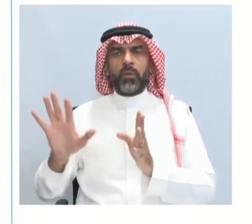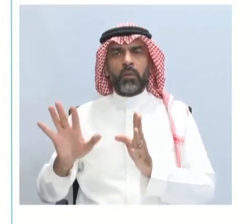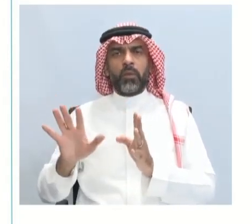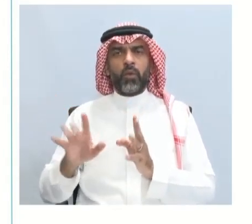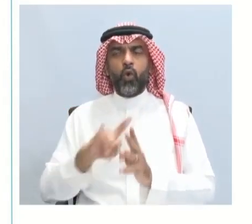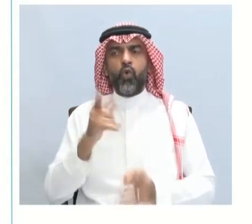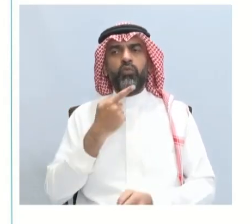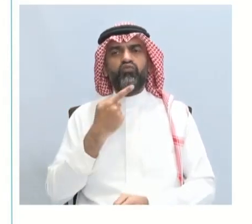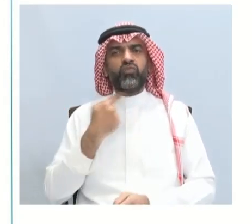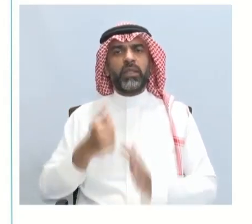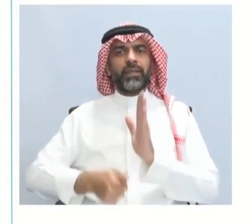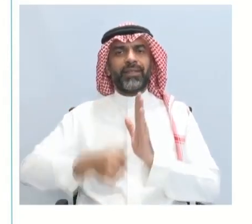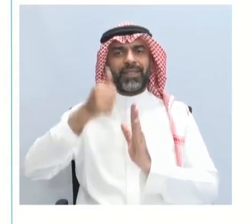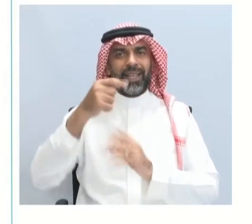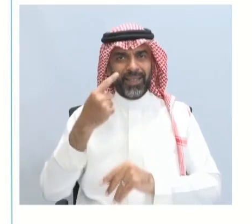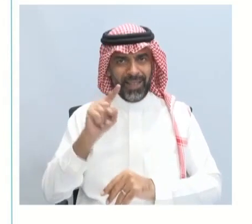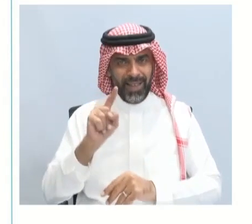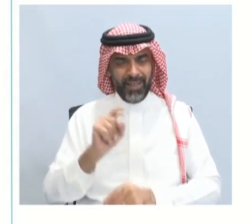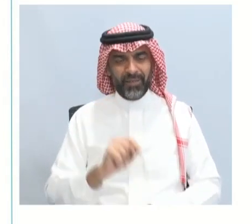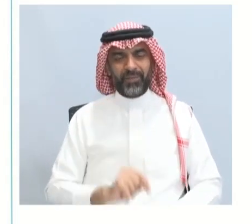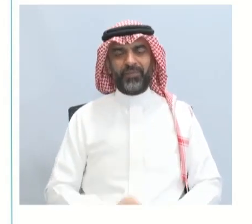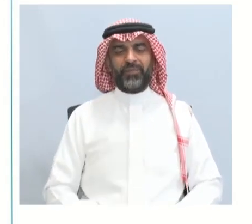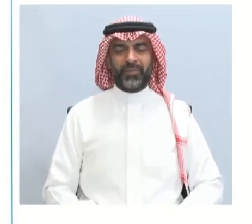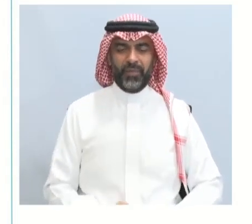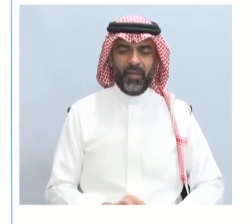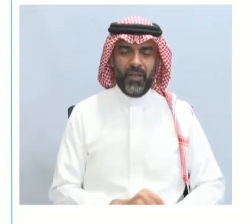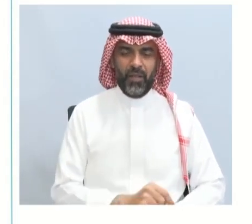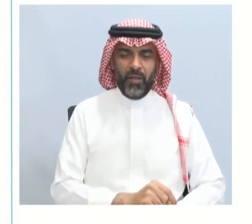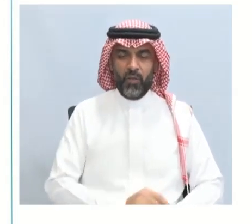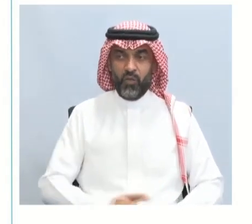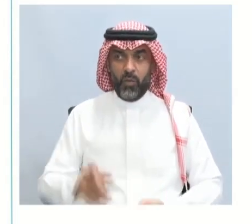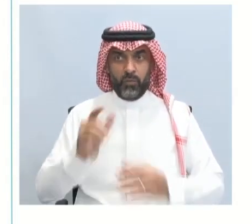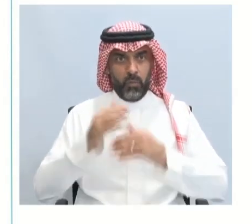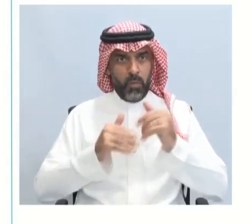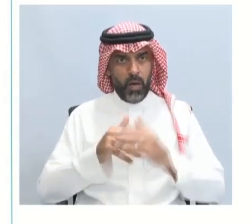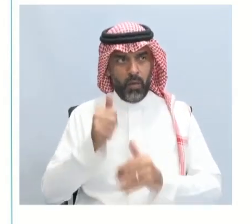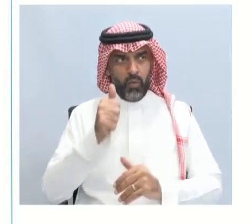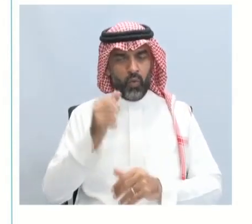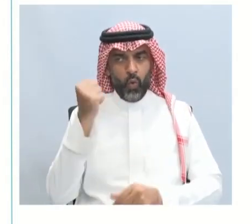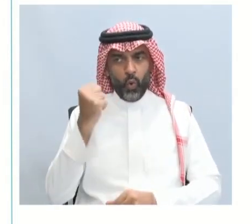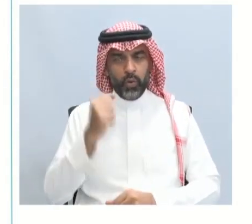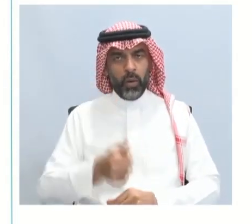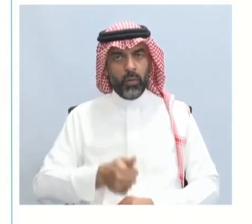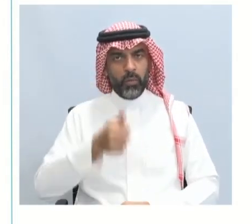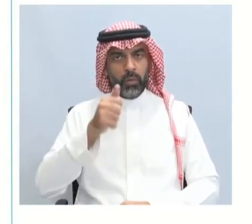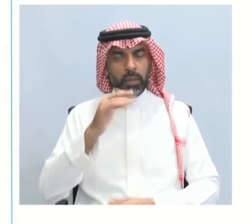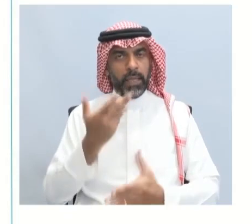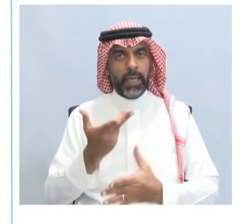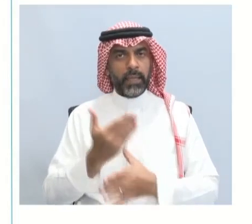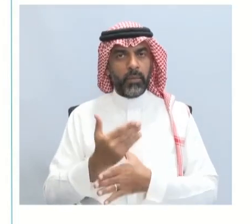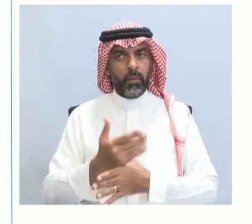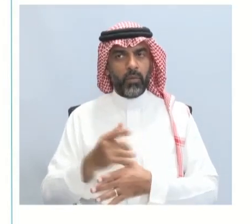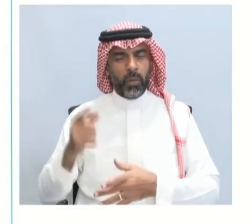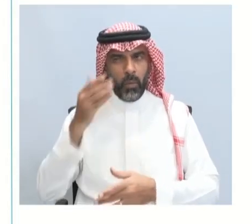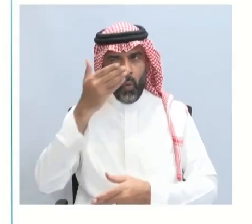السنوات من الخبره فالمتوقع تفوقوا من خلال الممارسه من خلال